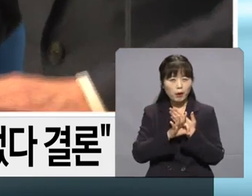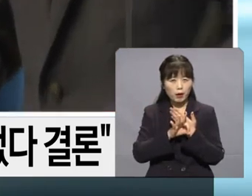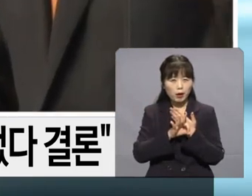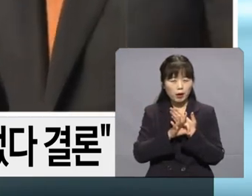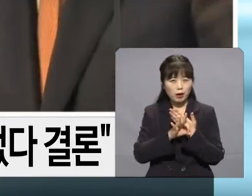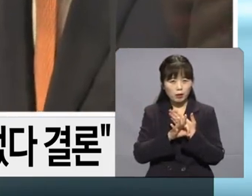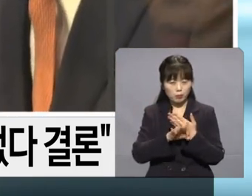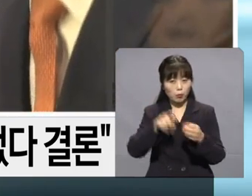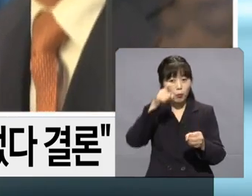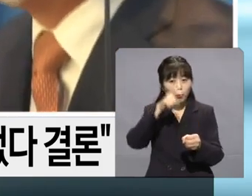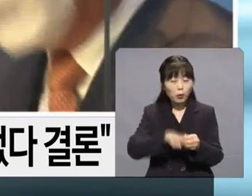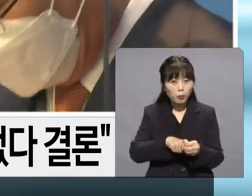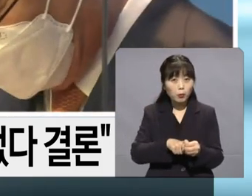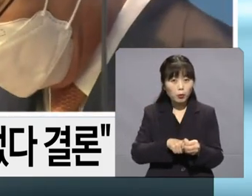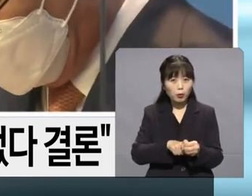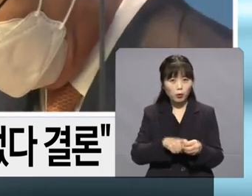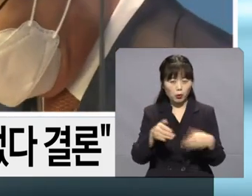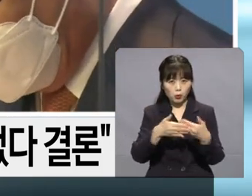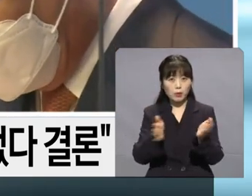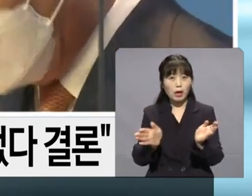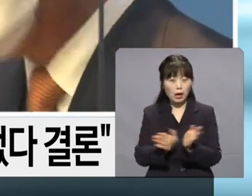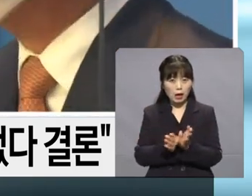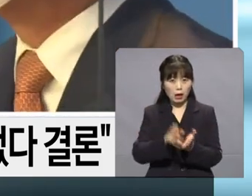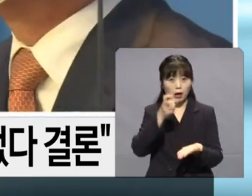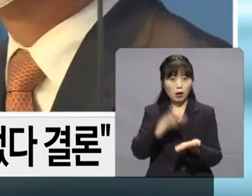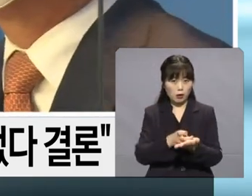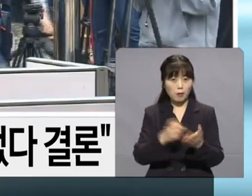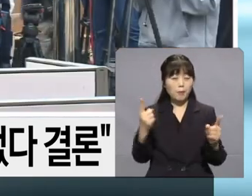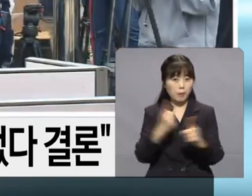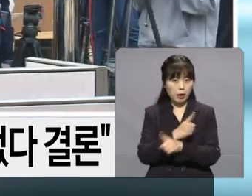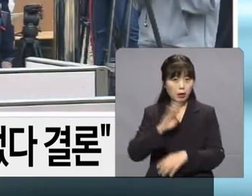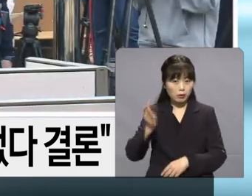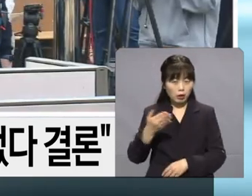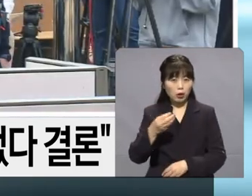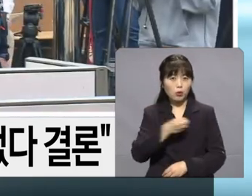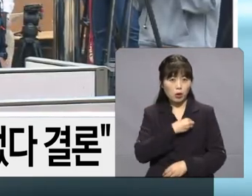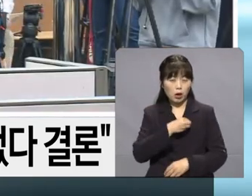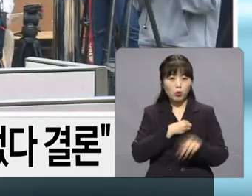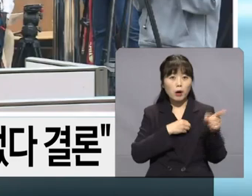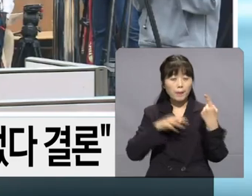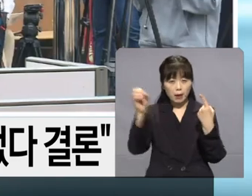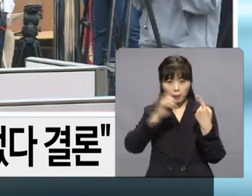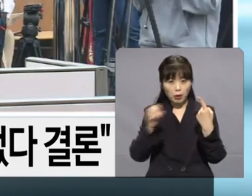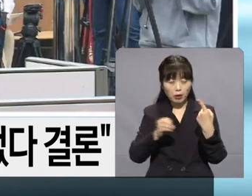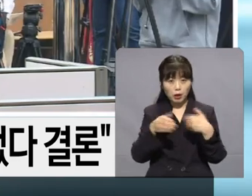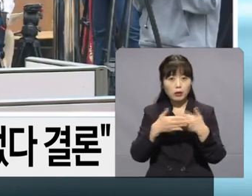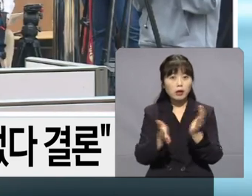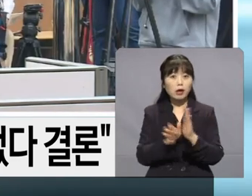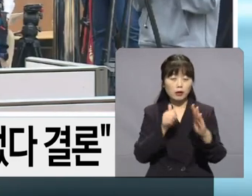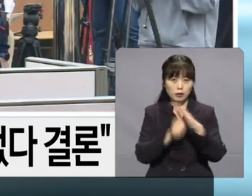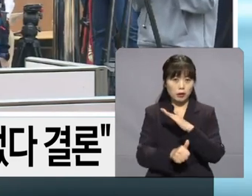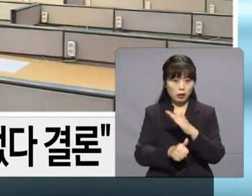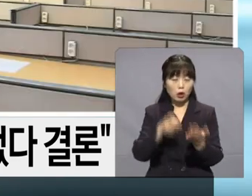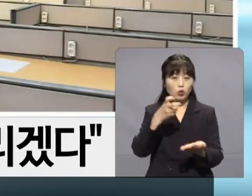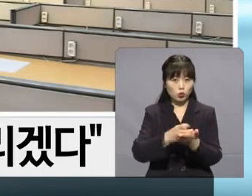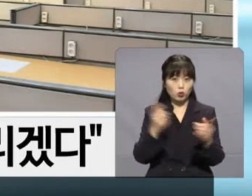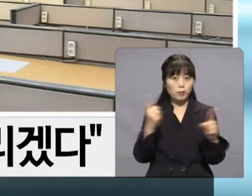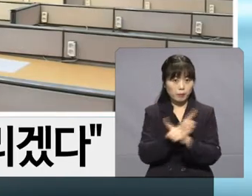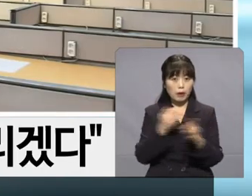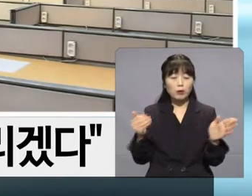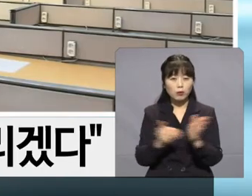겨냥해서 당원개정까지 해가지고 당원 100%로 이렇게 전대룰을 바꾸기도 하고